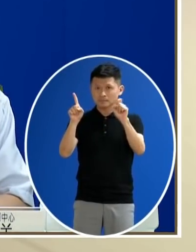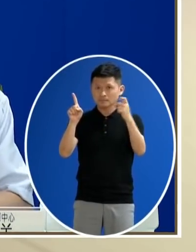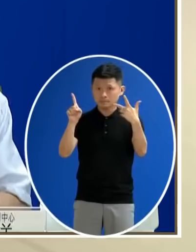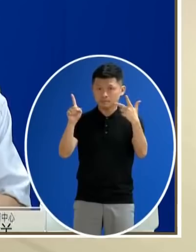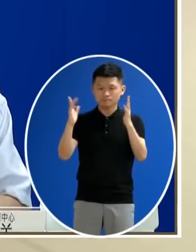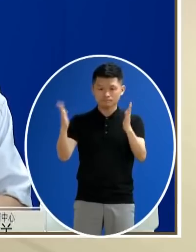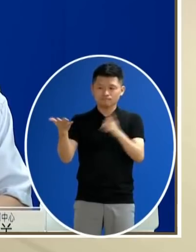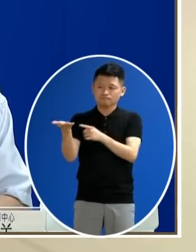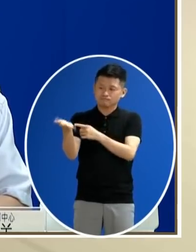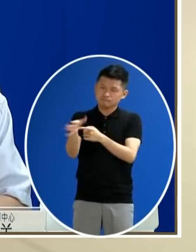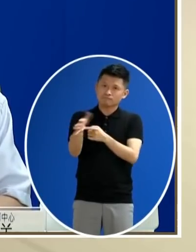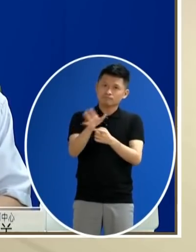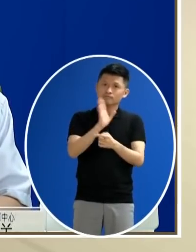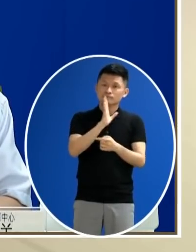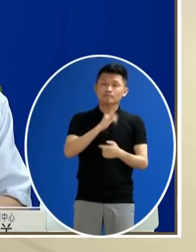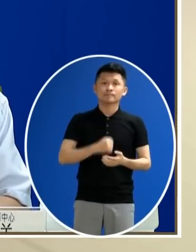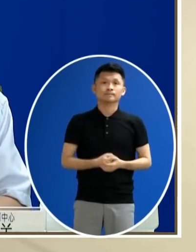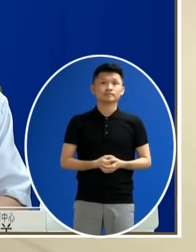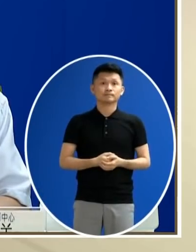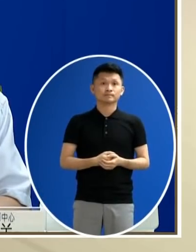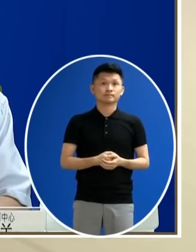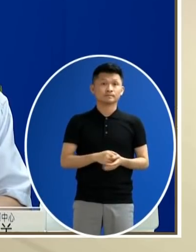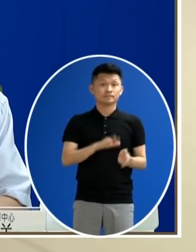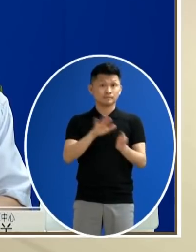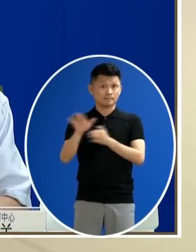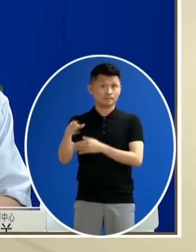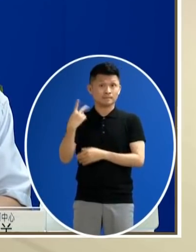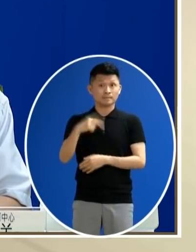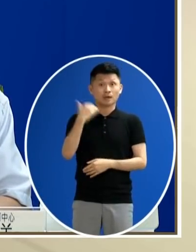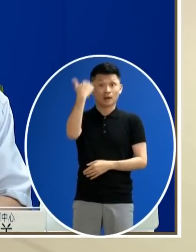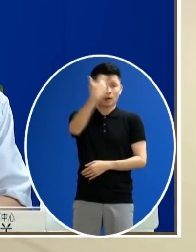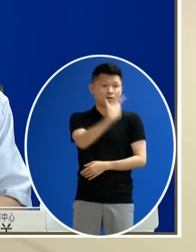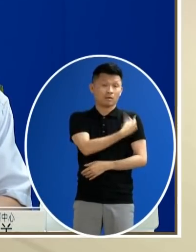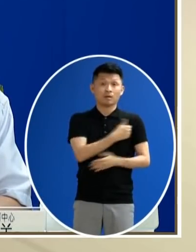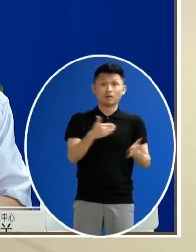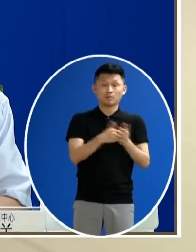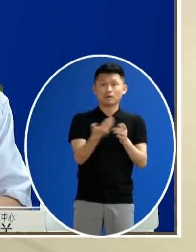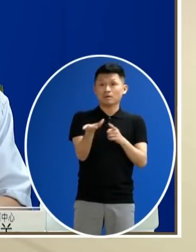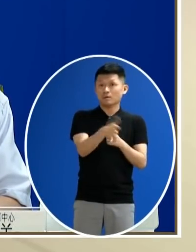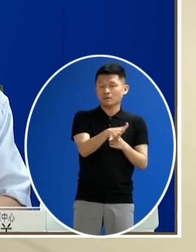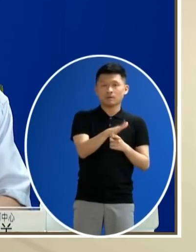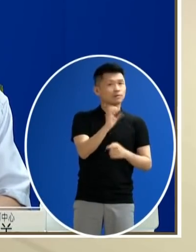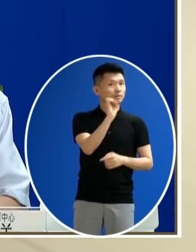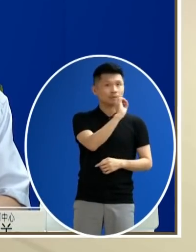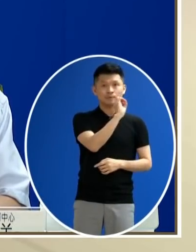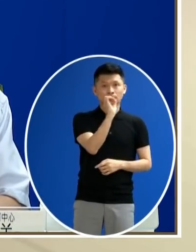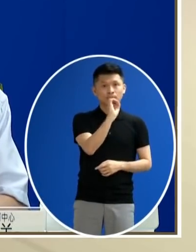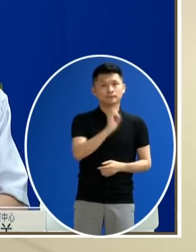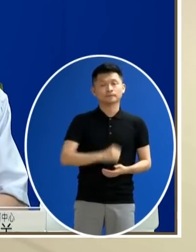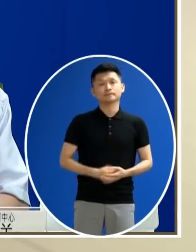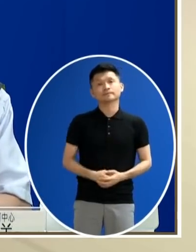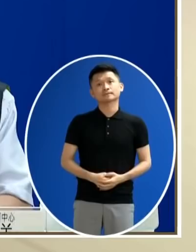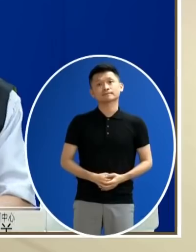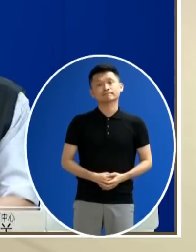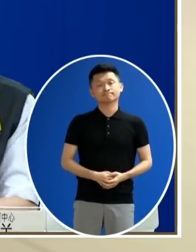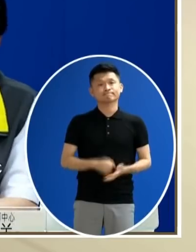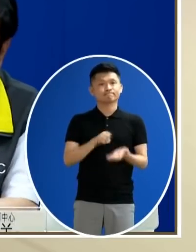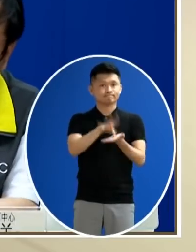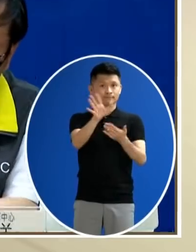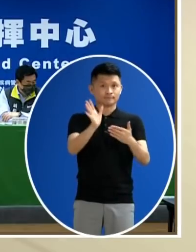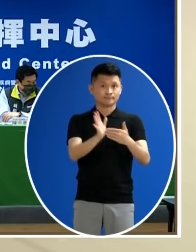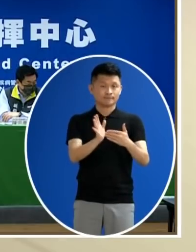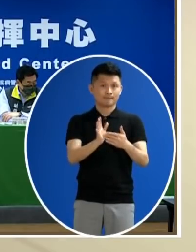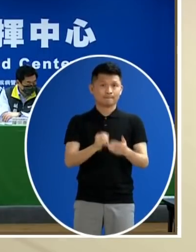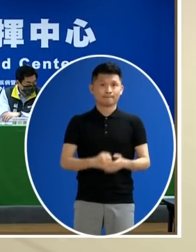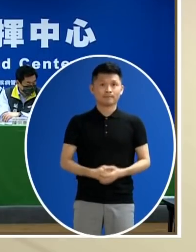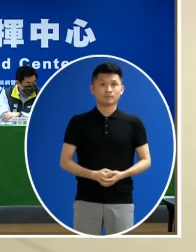之间发生。那同期间没有这个高端疫苗接种后发生死亡的不良事件啊。以上，